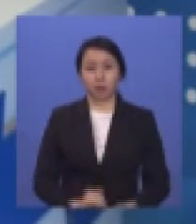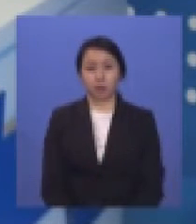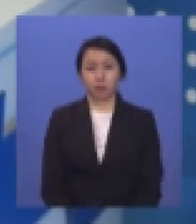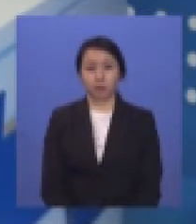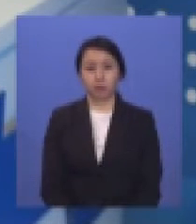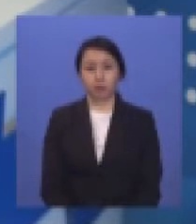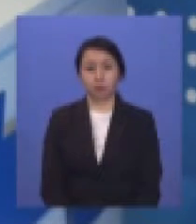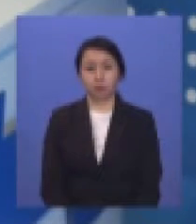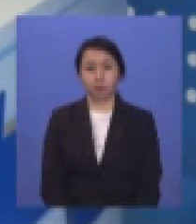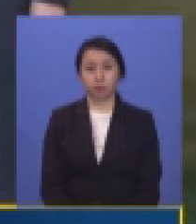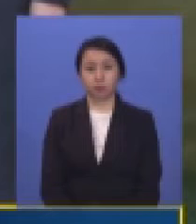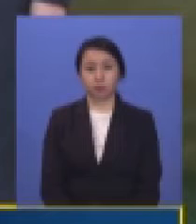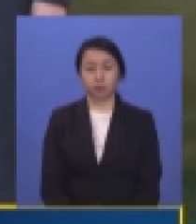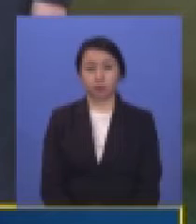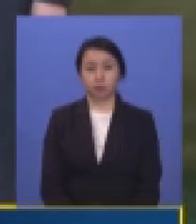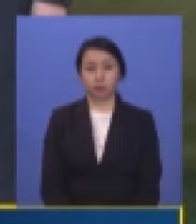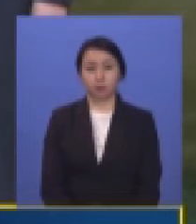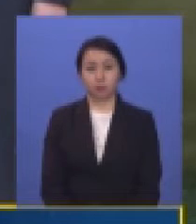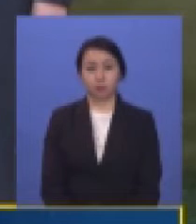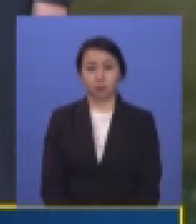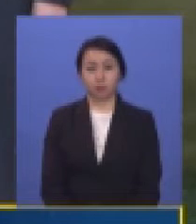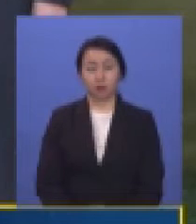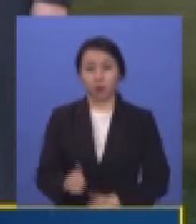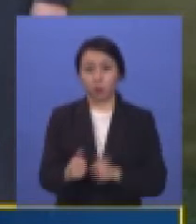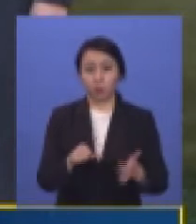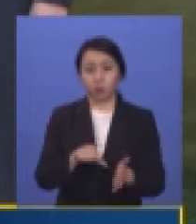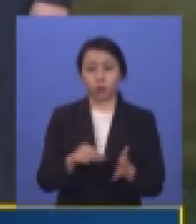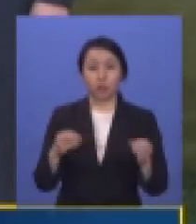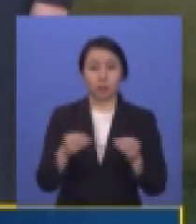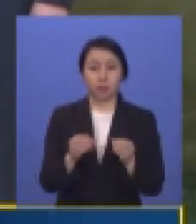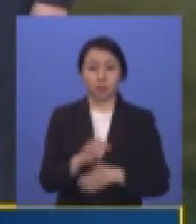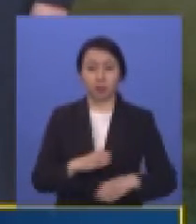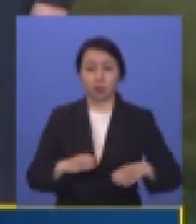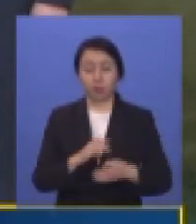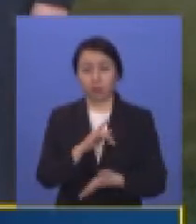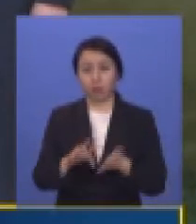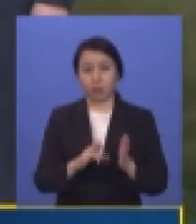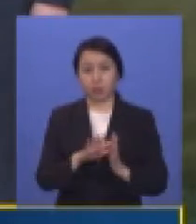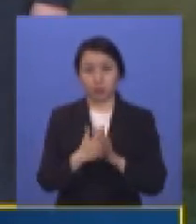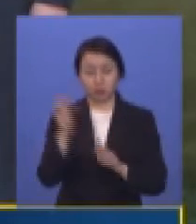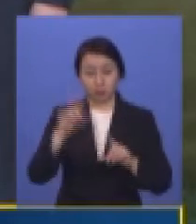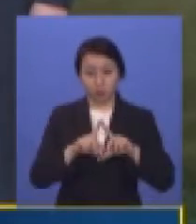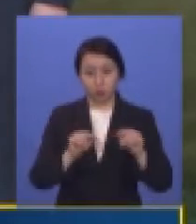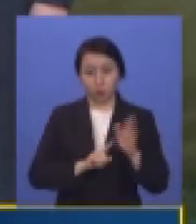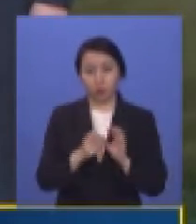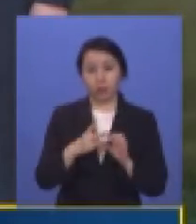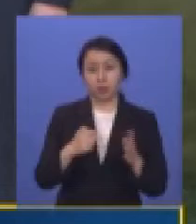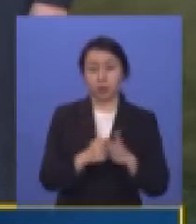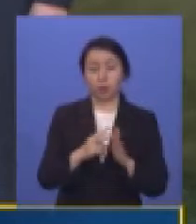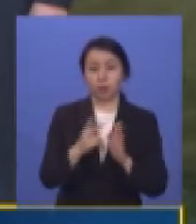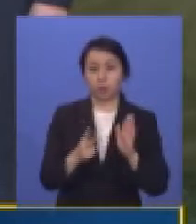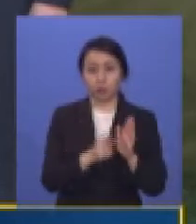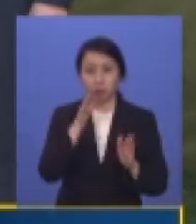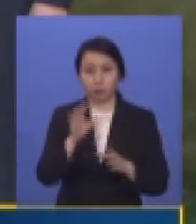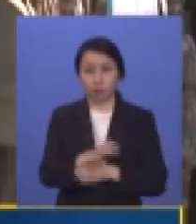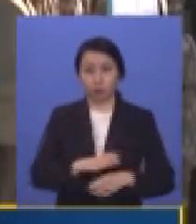детей. Подробности далее. В конкурсе участвуют 10 команд из городских и сельских школ в возрасте от 13 до 17 лет.